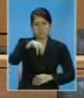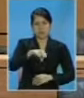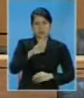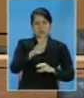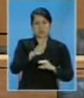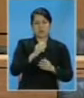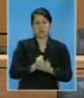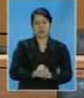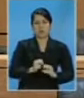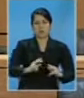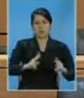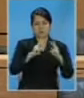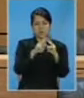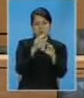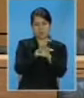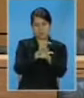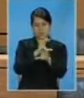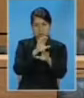ติ